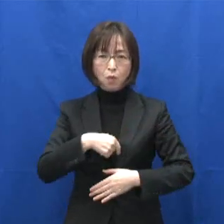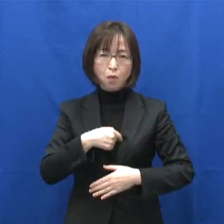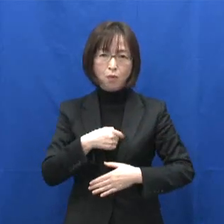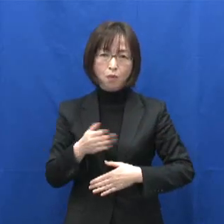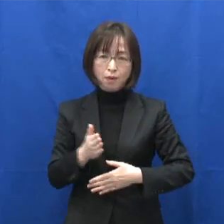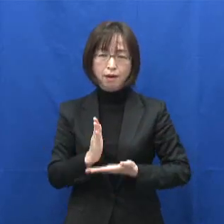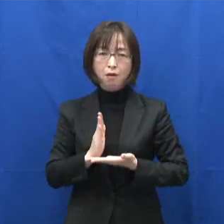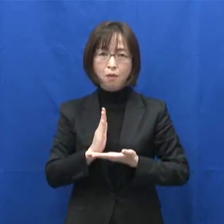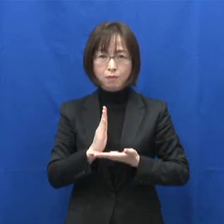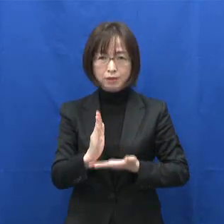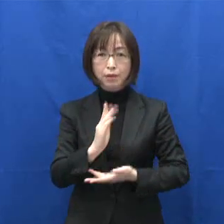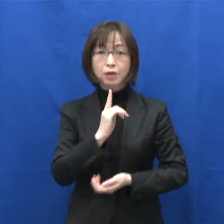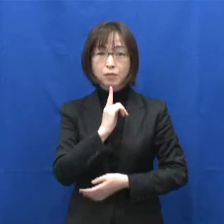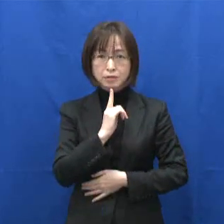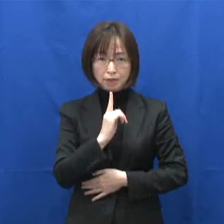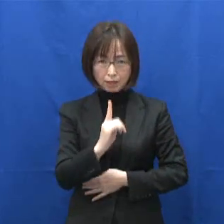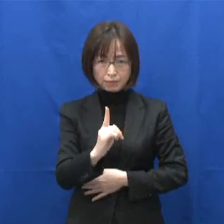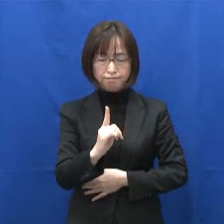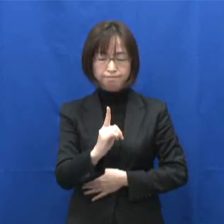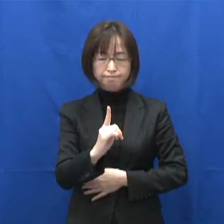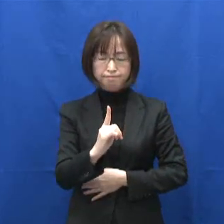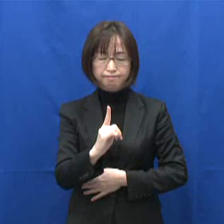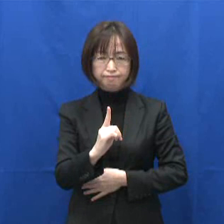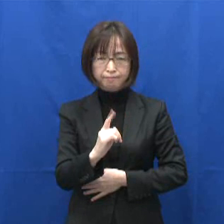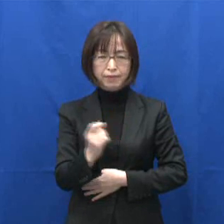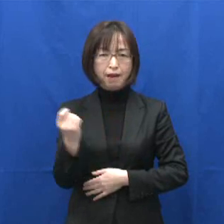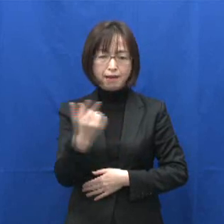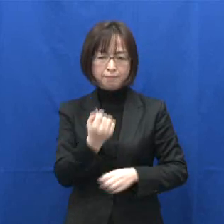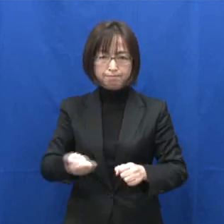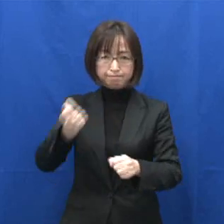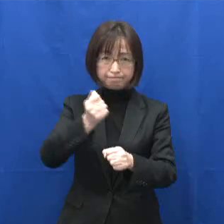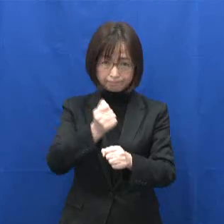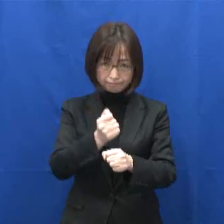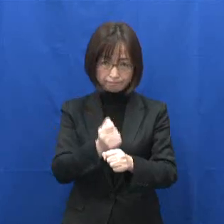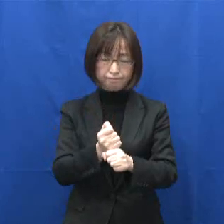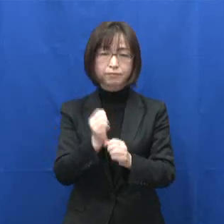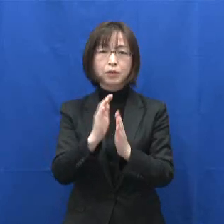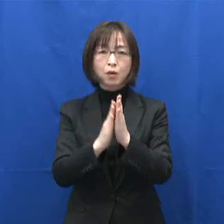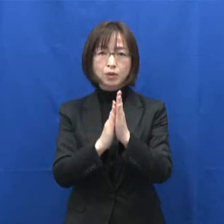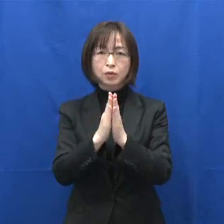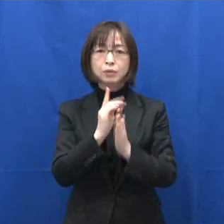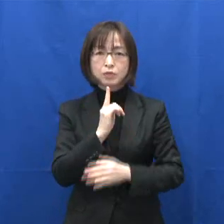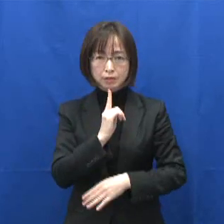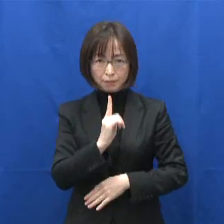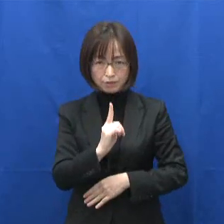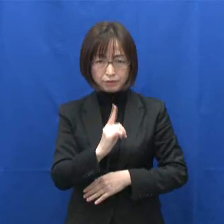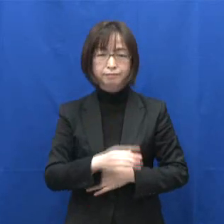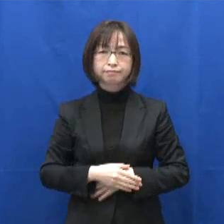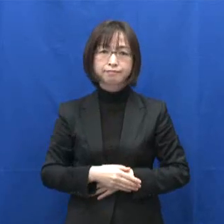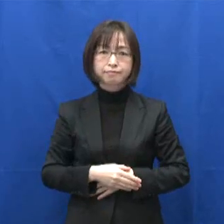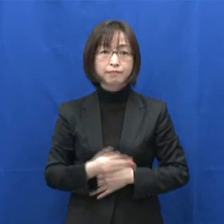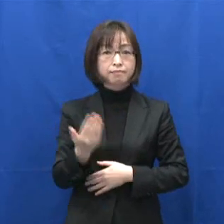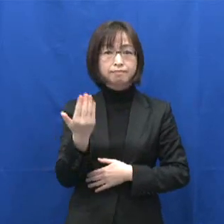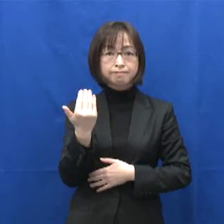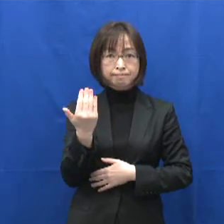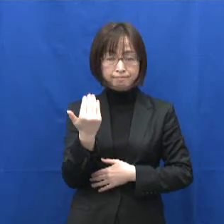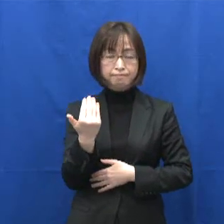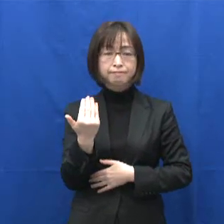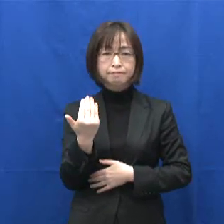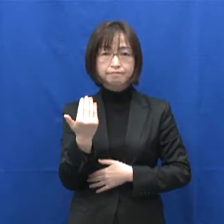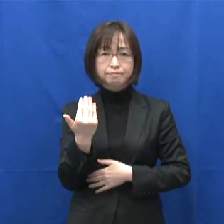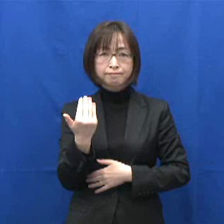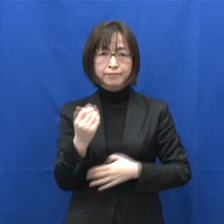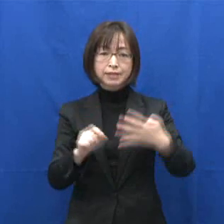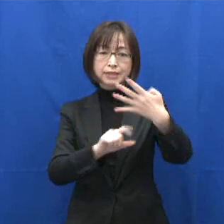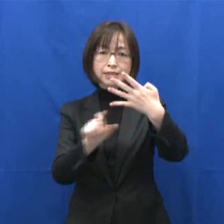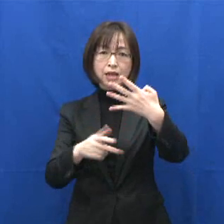見舞いを申し上げ、一日も早いご回復をお祈り申し上げます。つい先日4